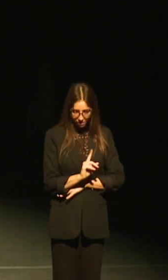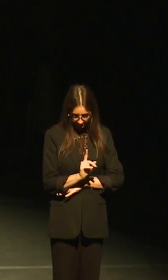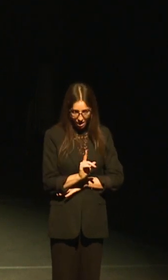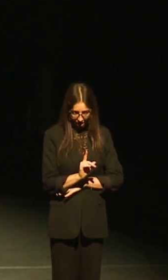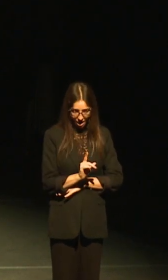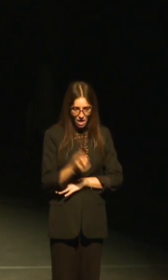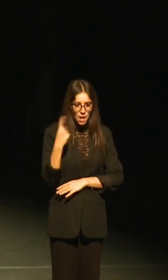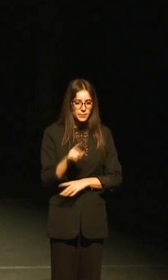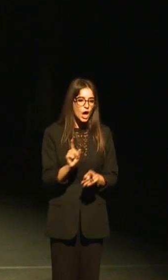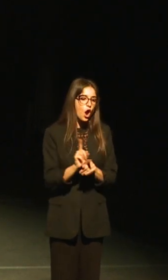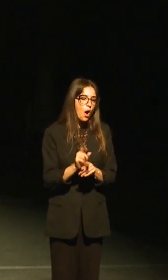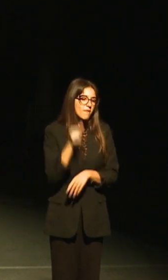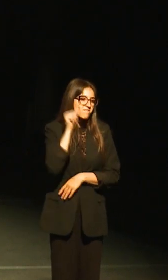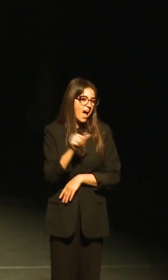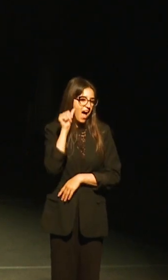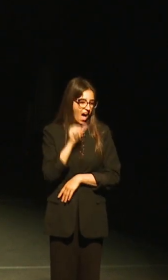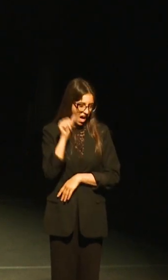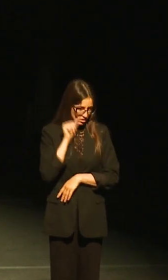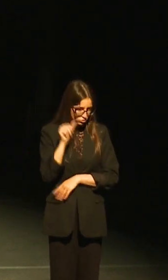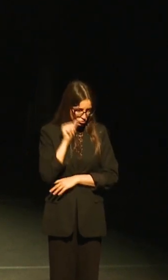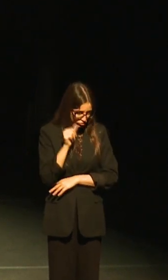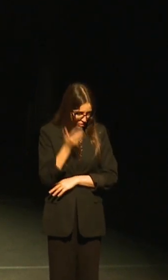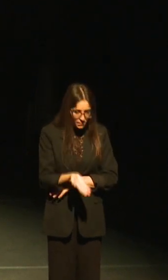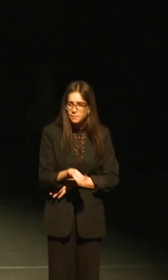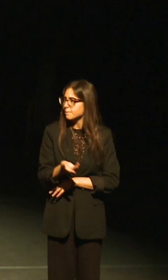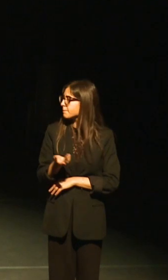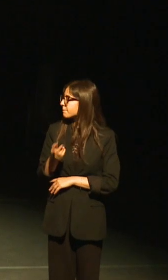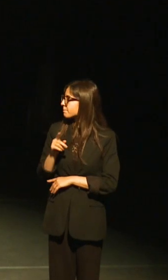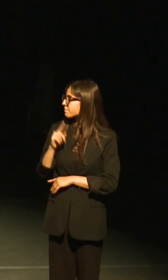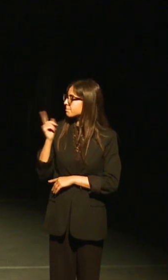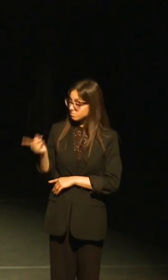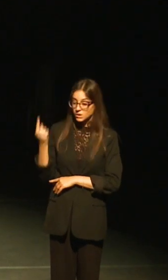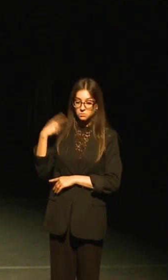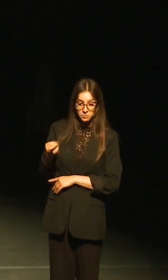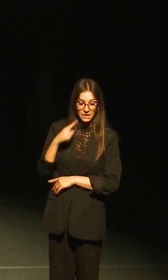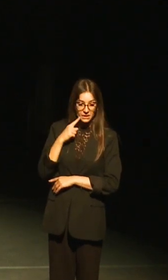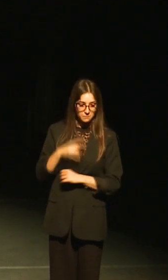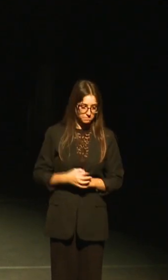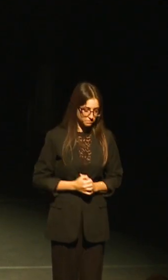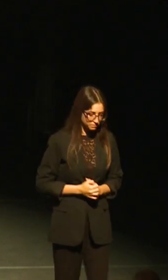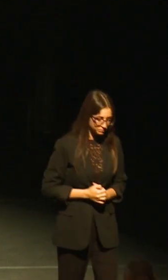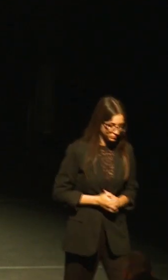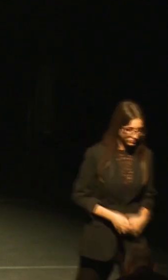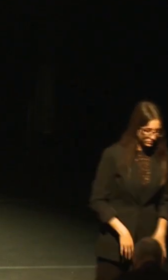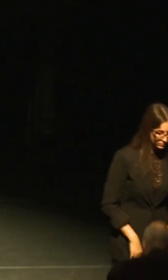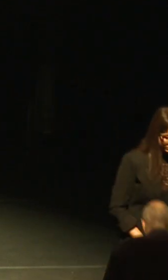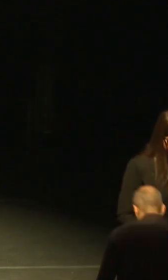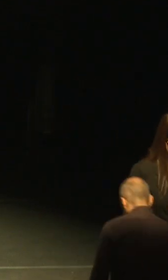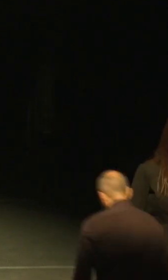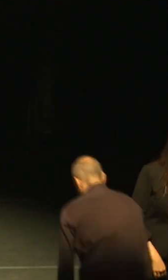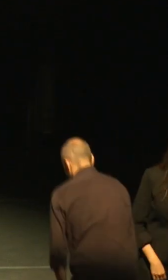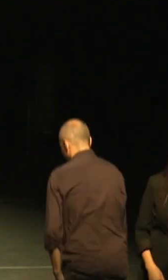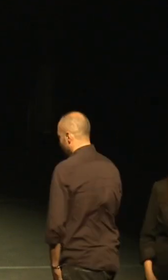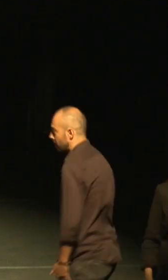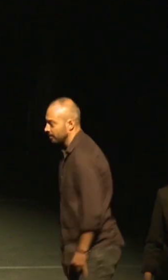che Tenti di vendere in qualche modo insomma che fu peraltro il ragionamento no che ci guidò nella scelta del prof Ti ricordi quella riunione